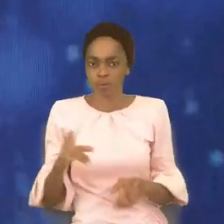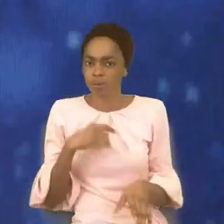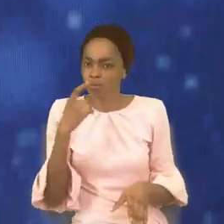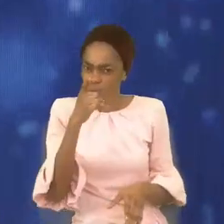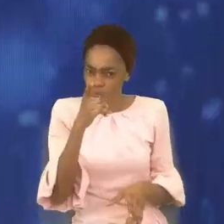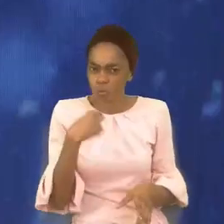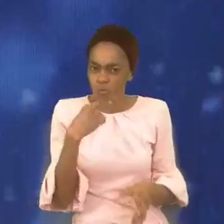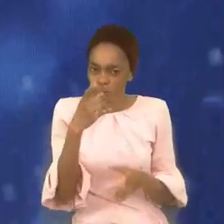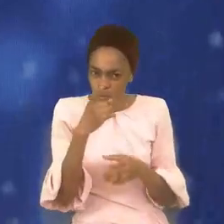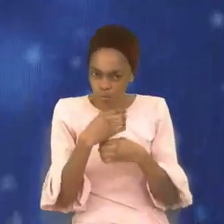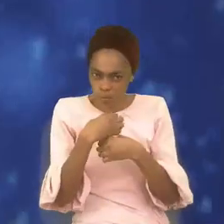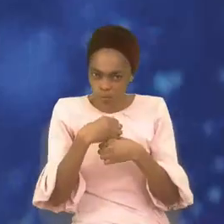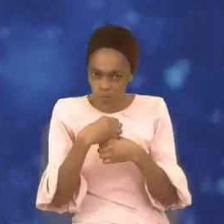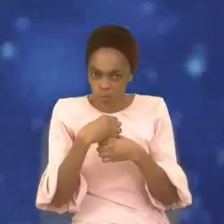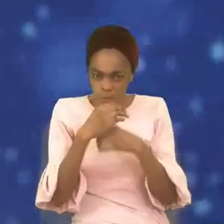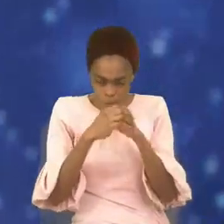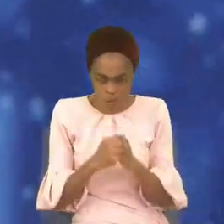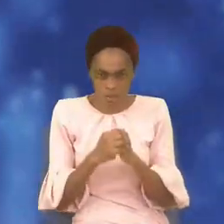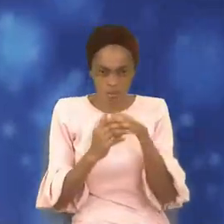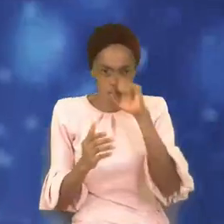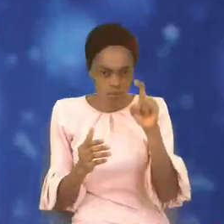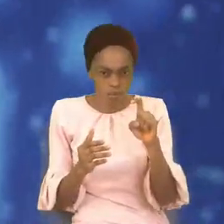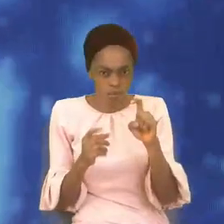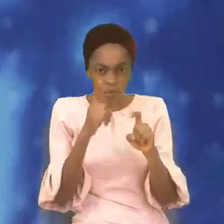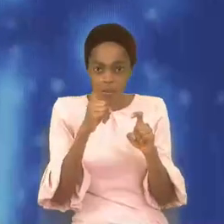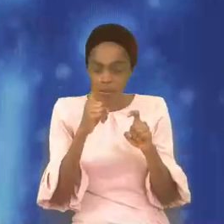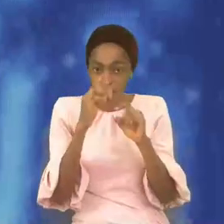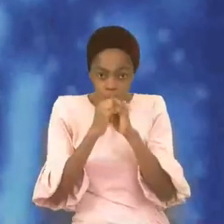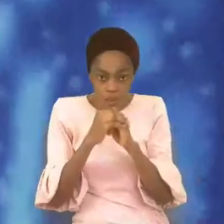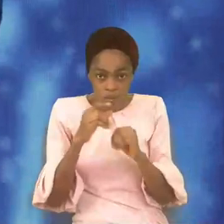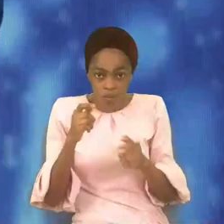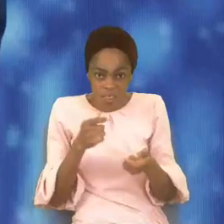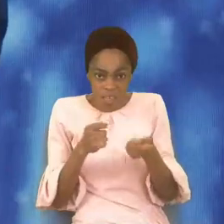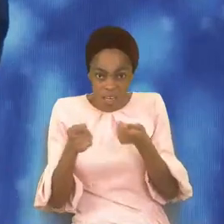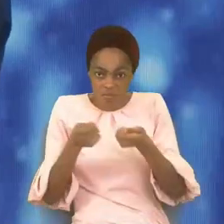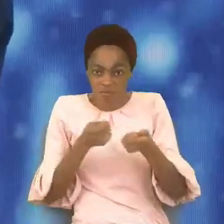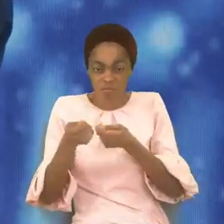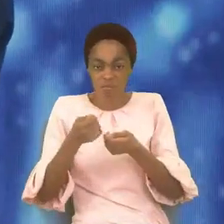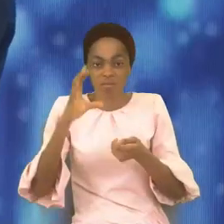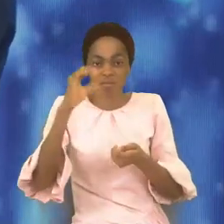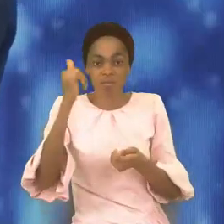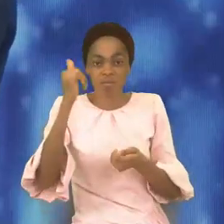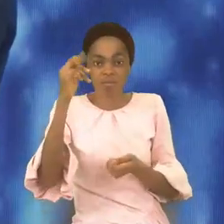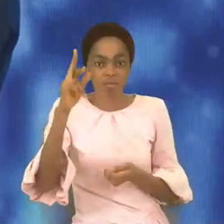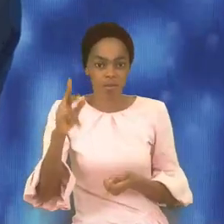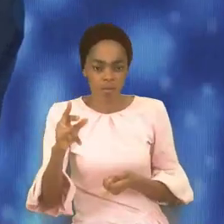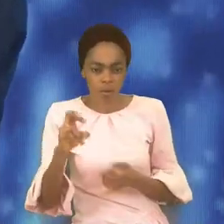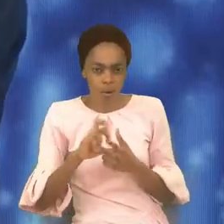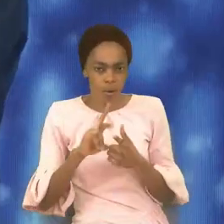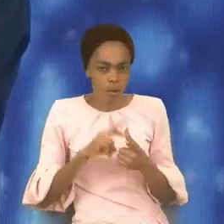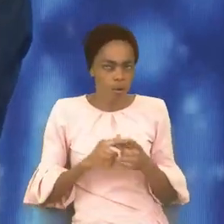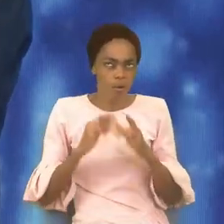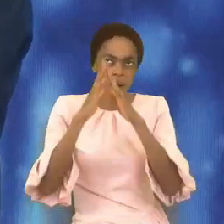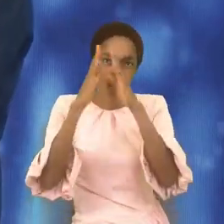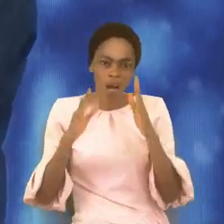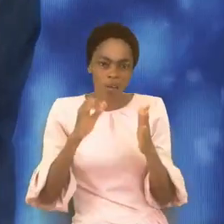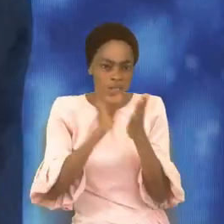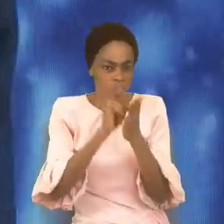Tu adores un véhicule. Ça, c'est la meilleure chose de ta vie. tu adores la maison que tu